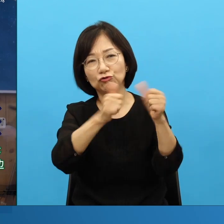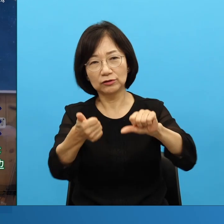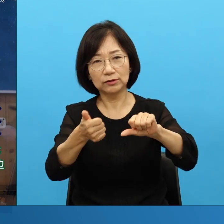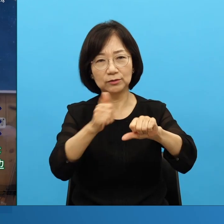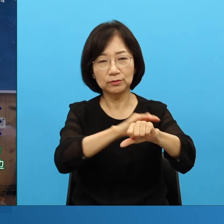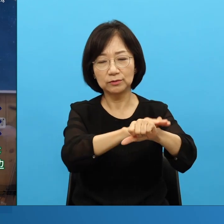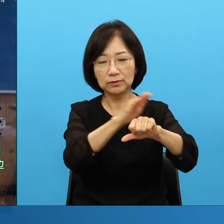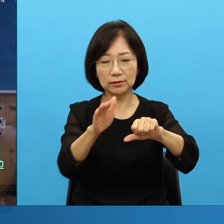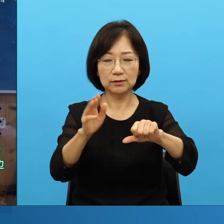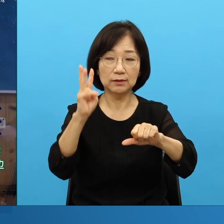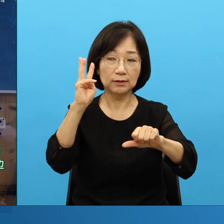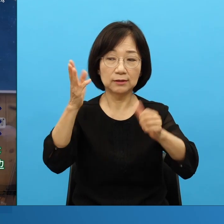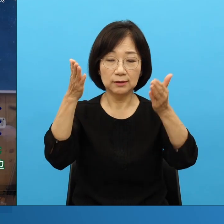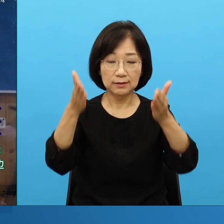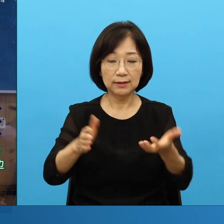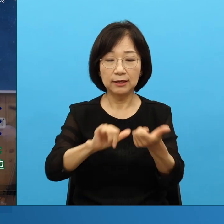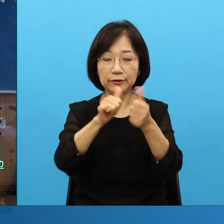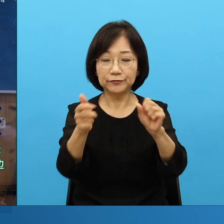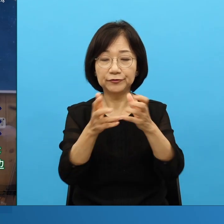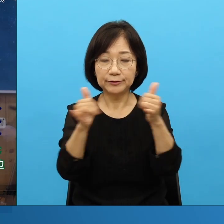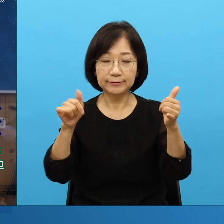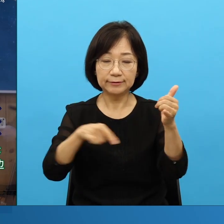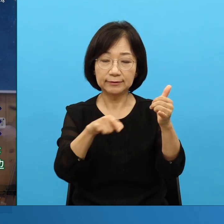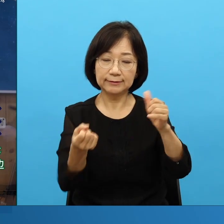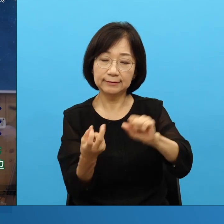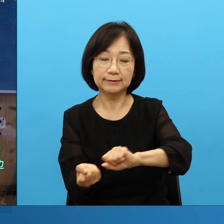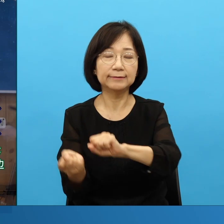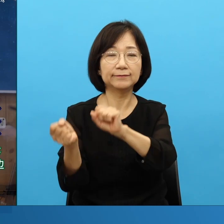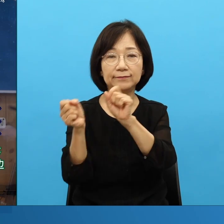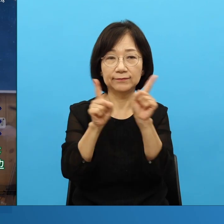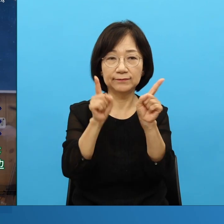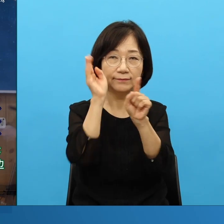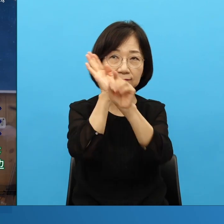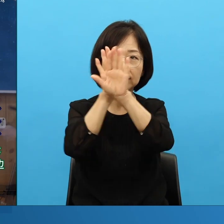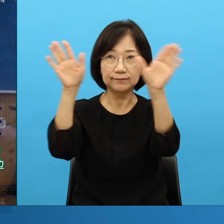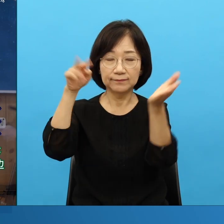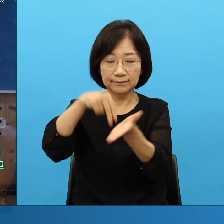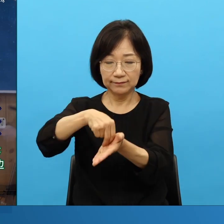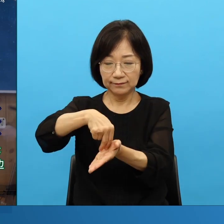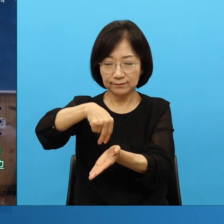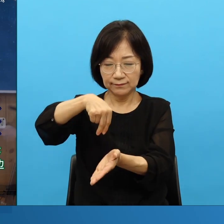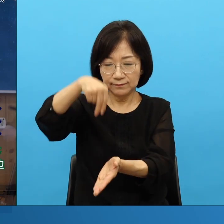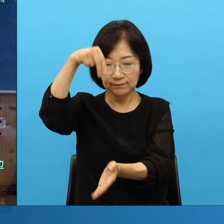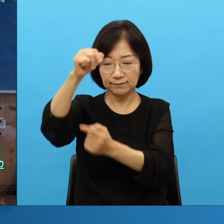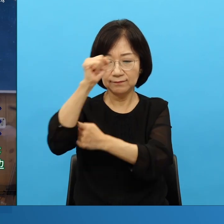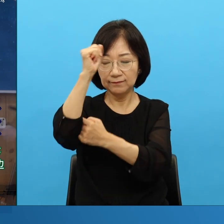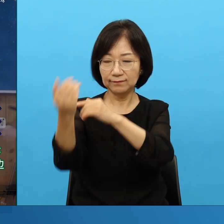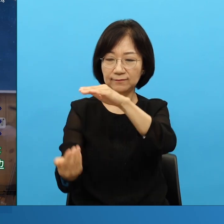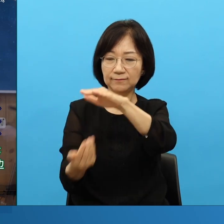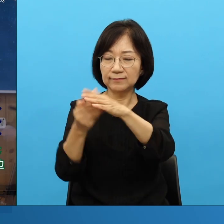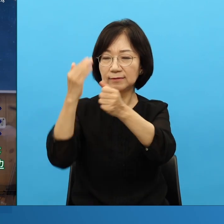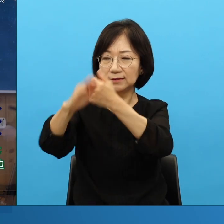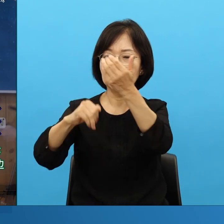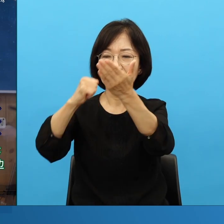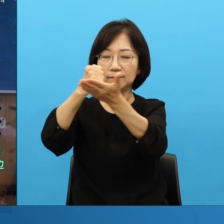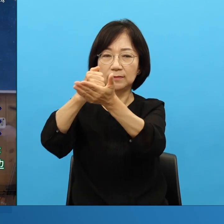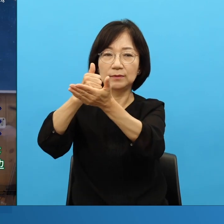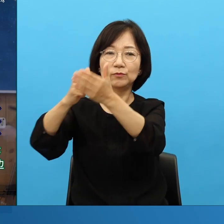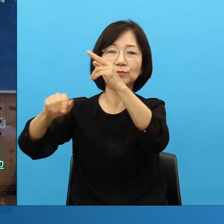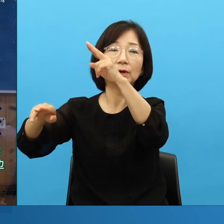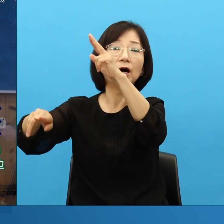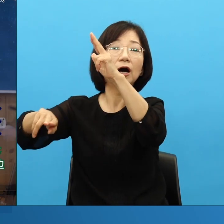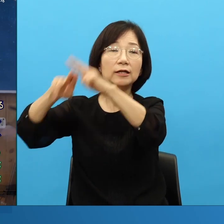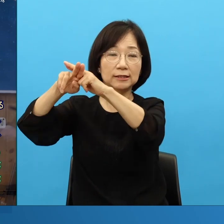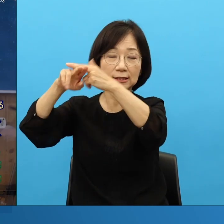죽으시고 장사한 지 사흘 만에 죽은 자 가운데서 다시 살아나시며 하늘에 오사 전능하신